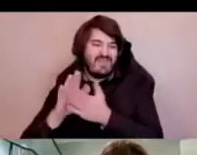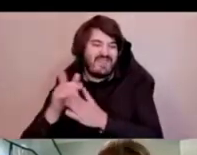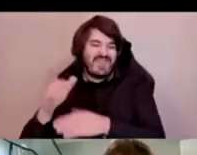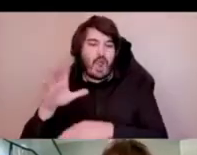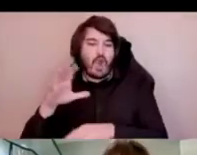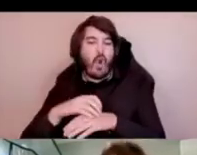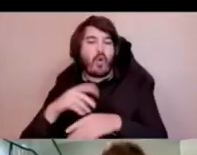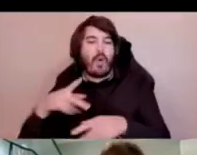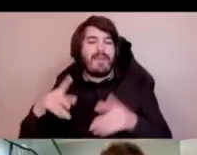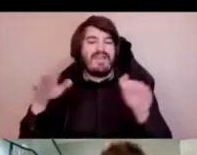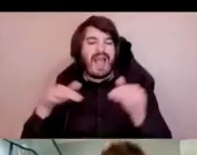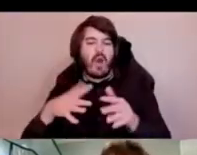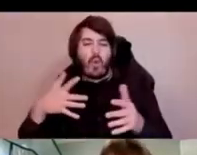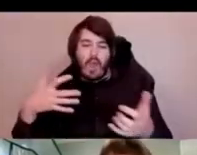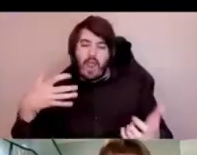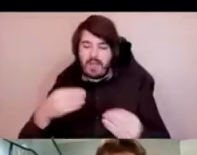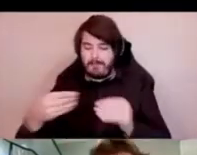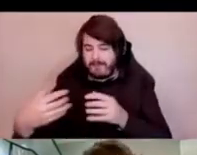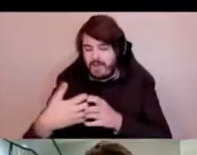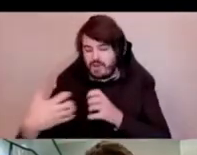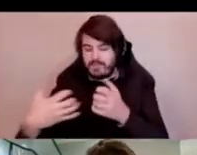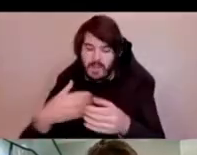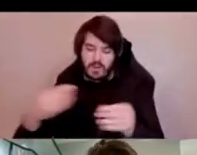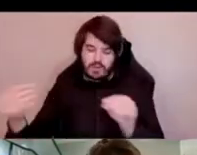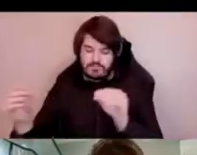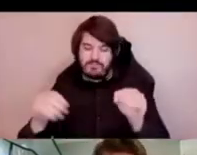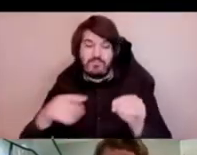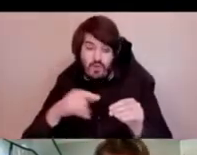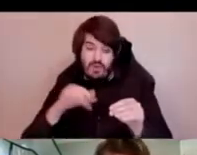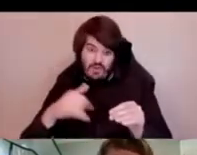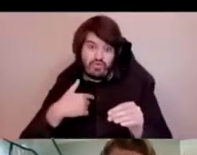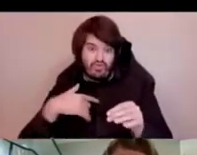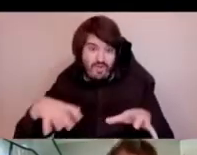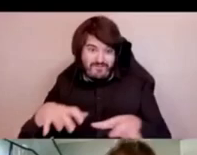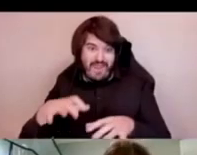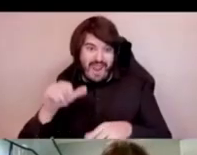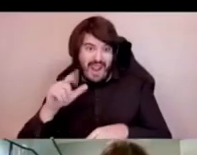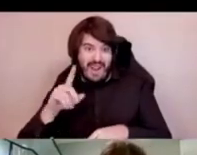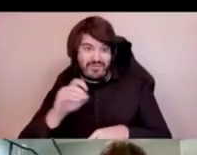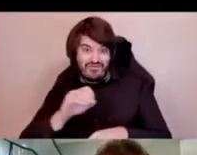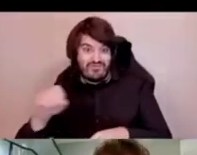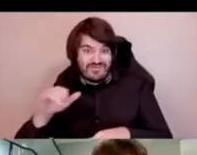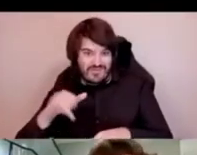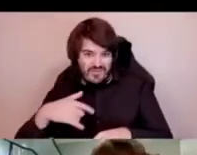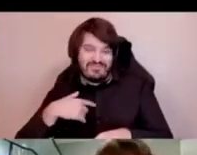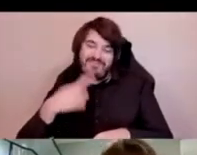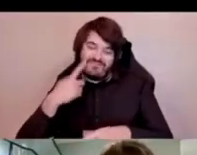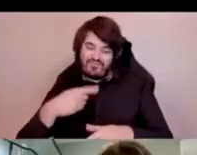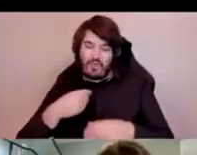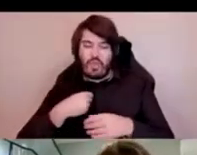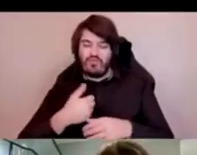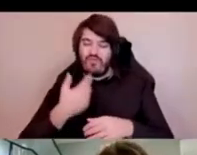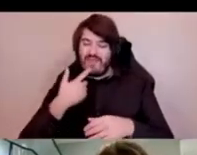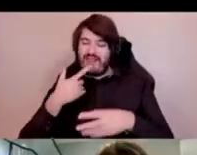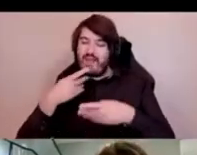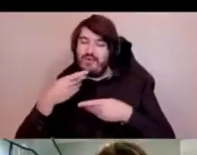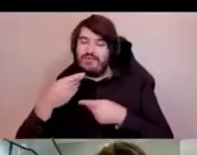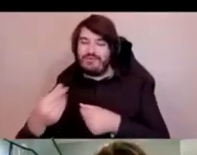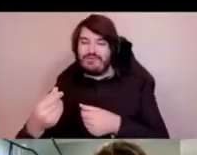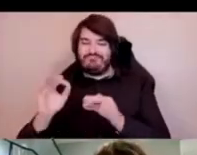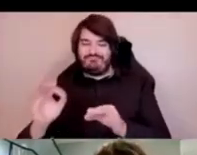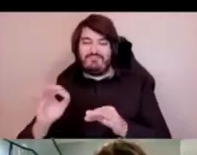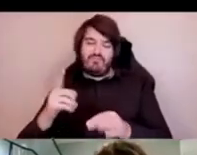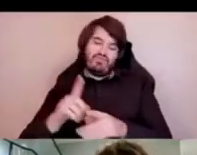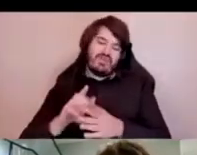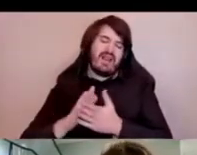à qu'est-ce qu'on peut mettre ensemble. Donc ça, c'est quelque chose qu'on va faire à l'ado. Ça va nous faciliter la vie, puis on va essayer aussi de voir ce livre-là, qu'est-ce qu'il